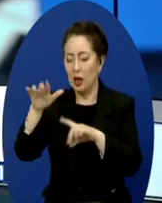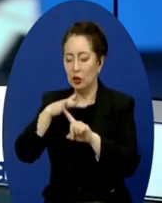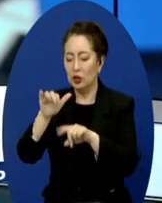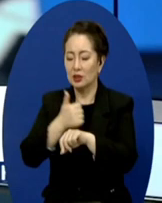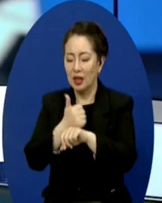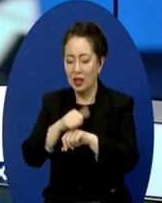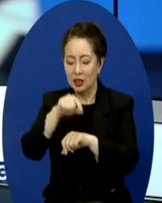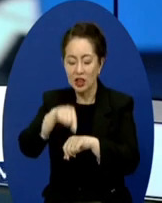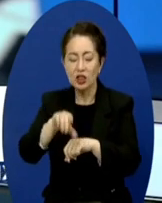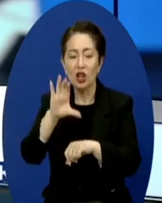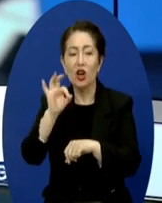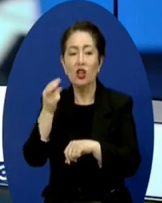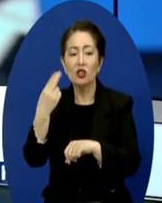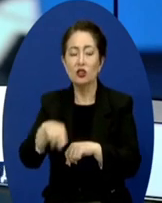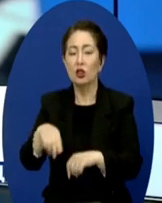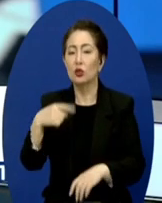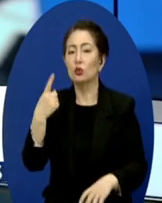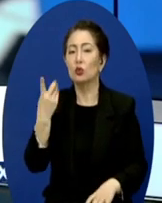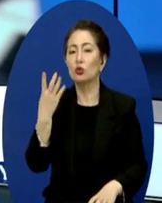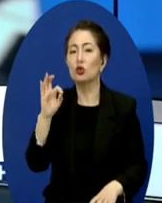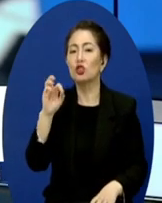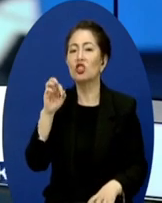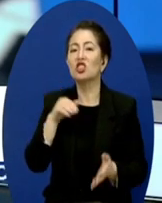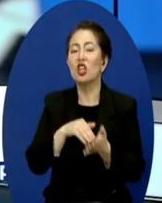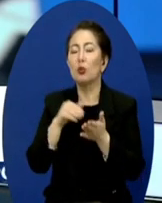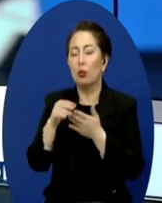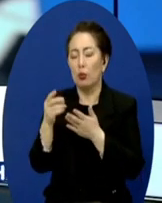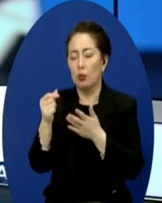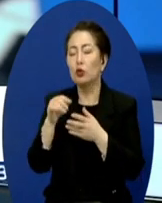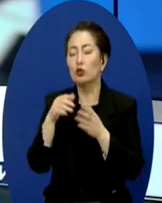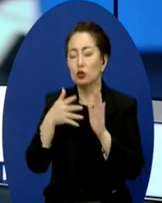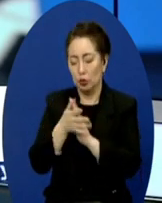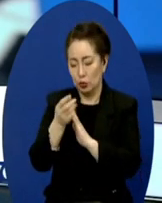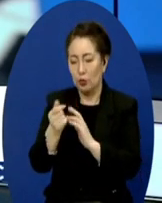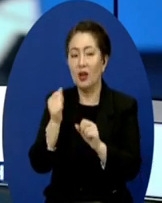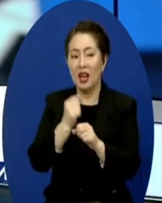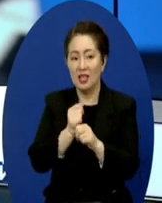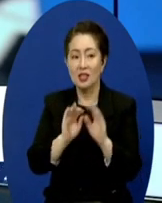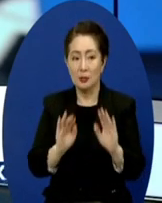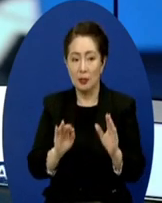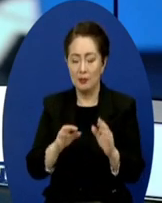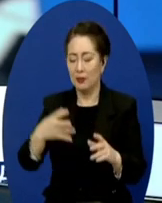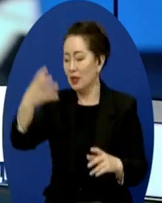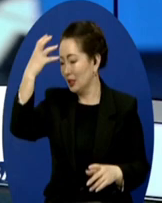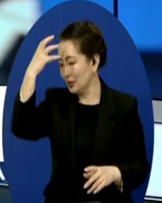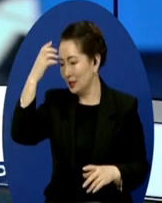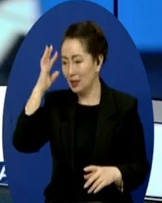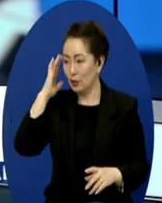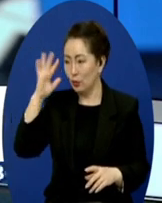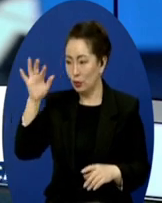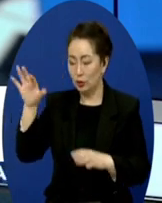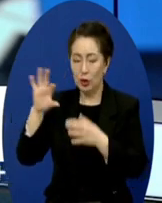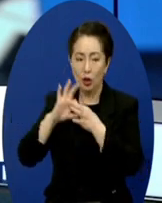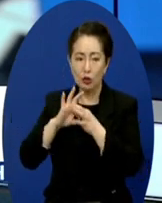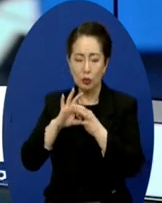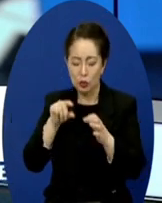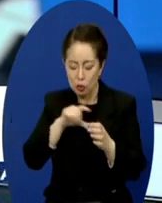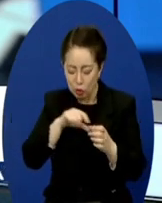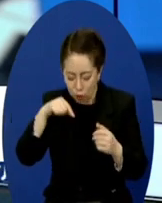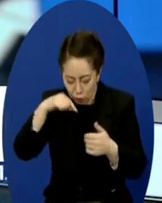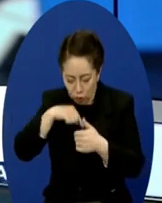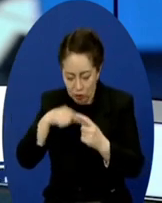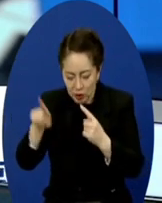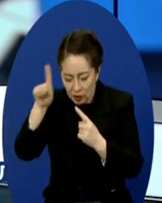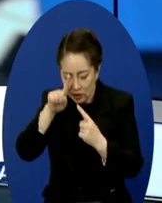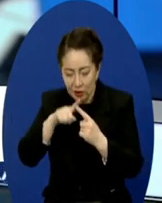аялал жуулчлалын салбар энэ онд 140 гаруй тэрбум төгрөгийн төсөвтэйгээр ажиллана. За засгийн газрын бодлогын хүрээнд төвчж болох